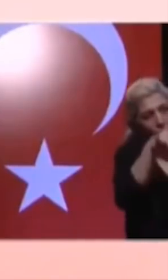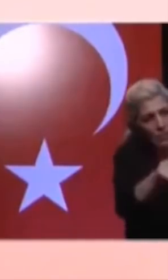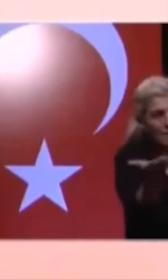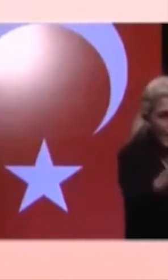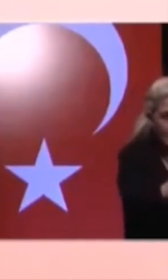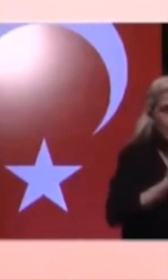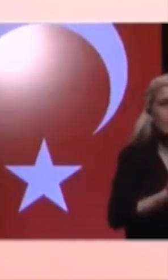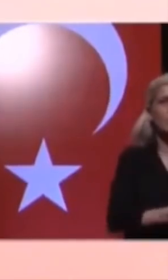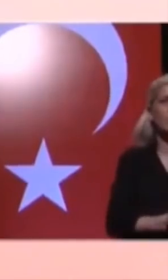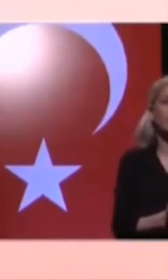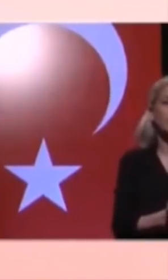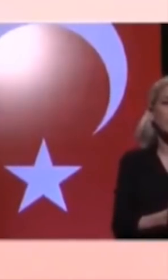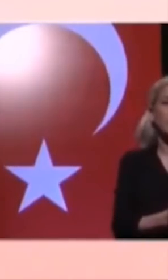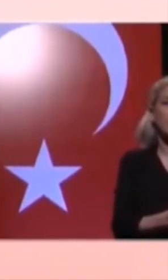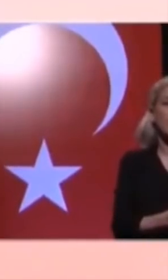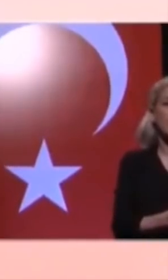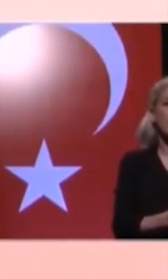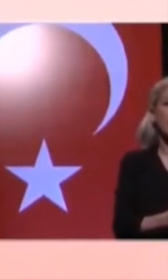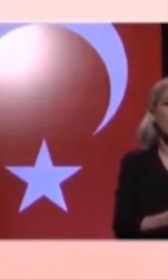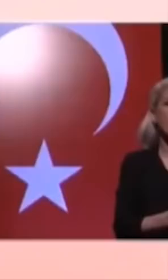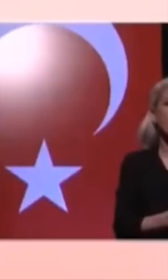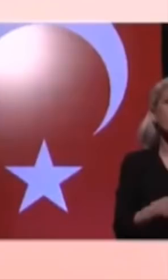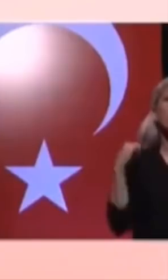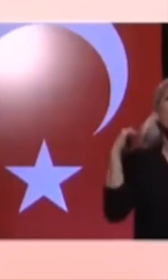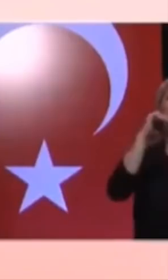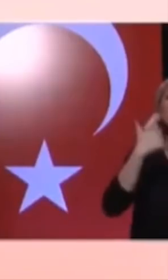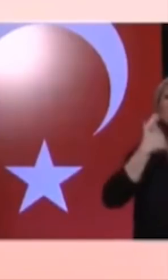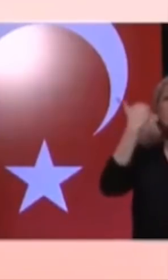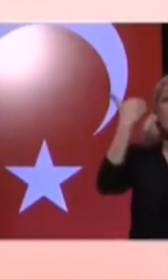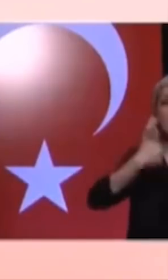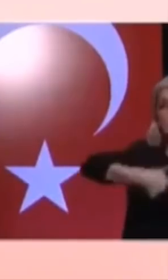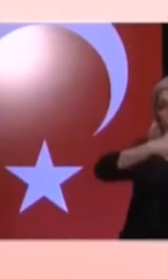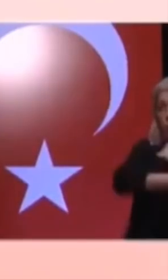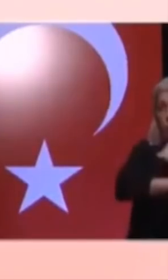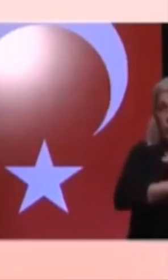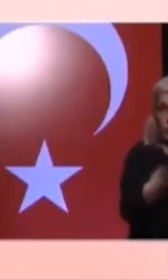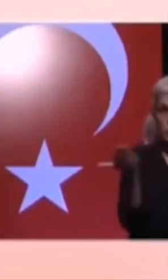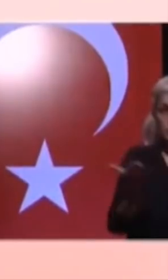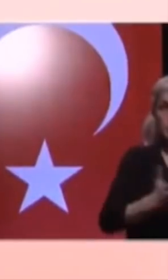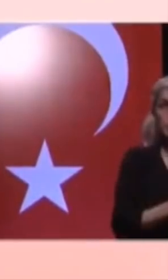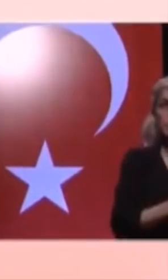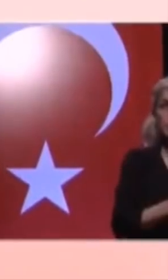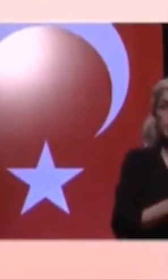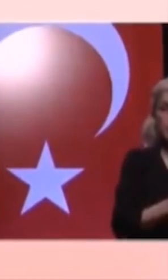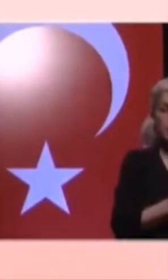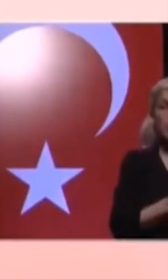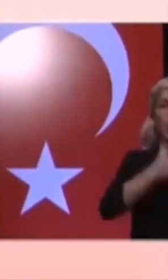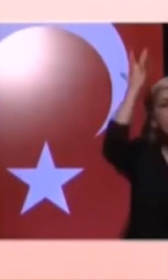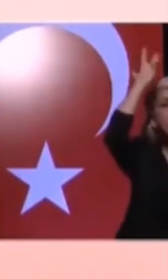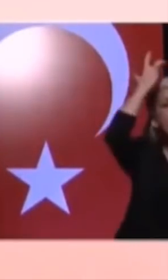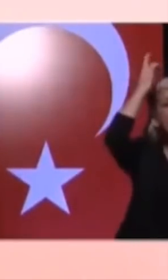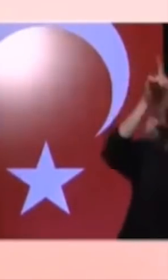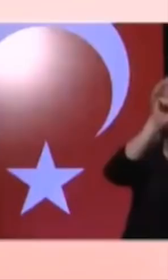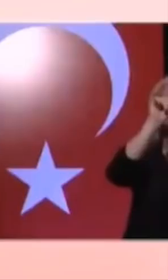Özer, yazman üyeliklere Beşiktaş İlçe Başkanımız Gözde Fil, Şişli İlçe Başkanımız